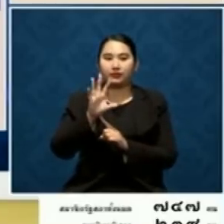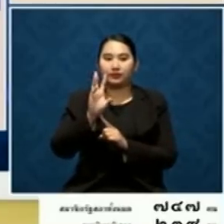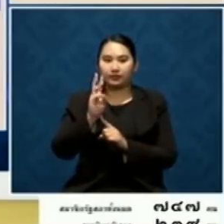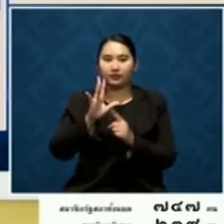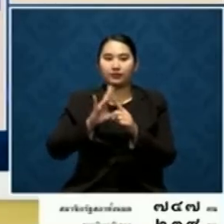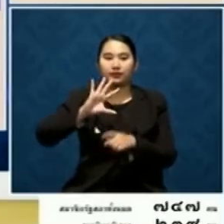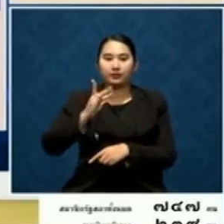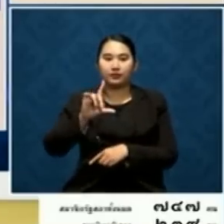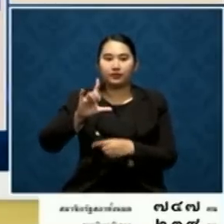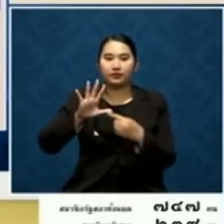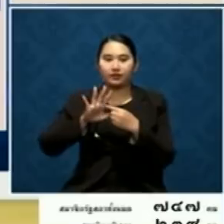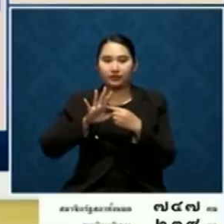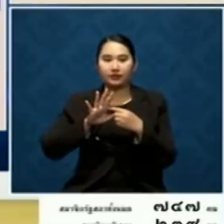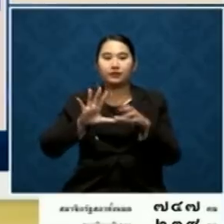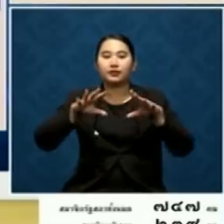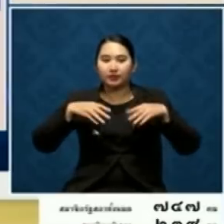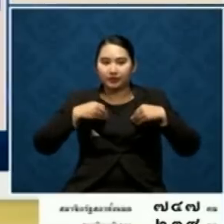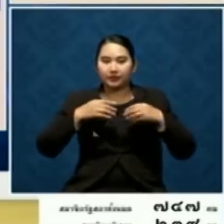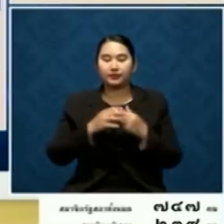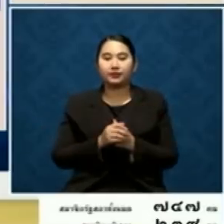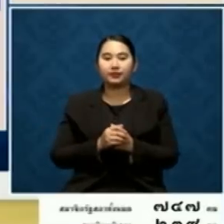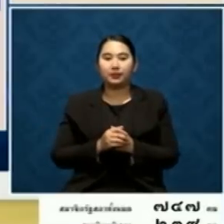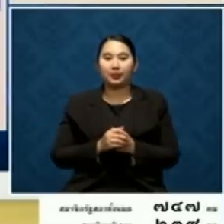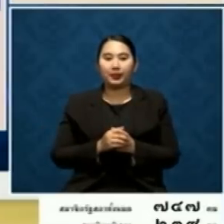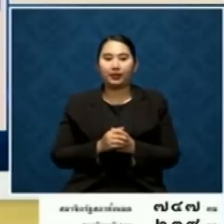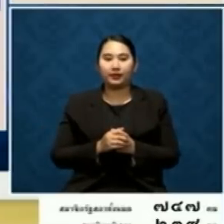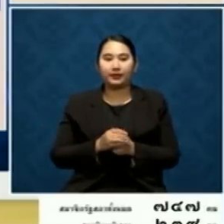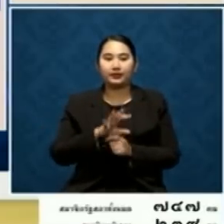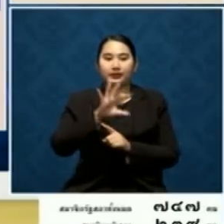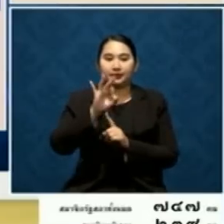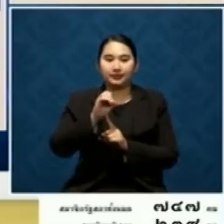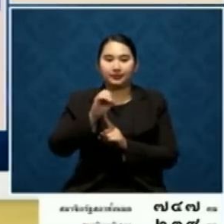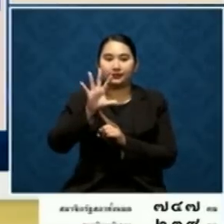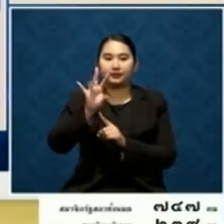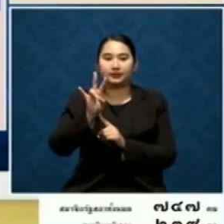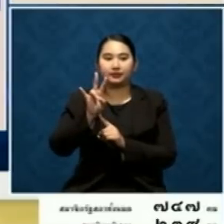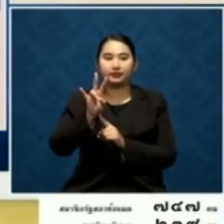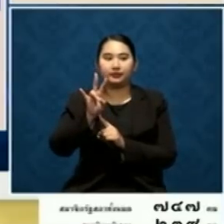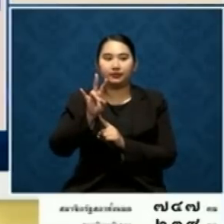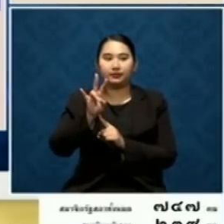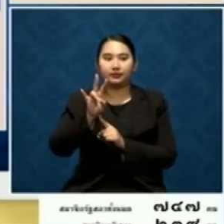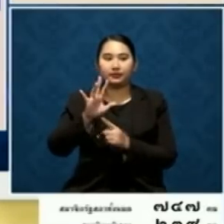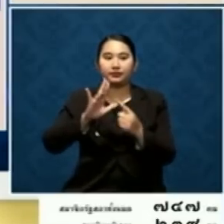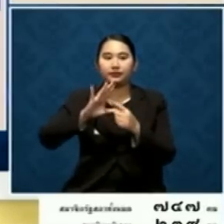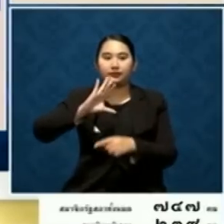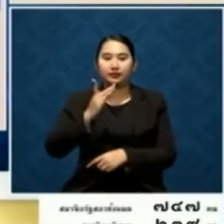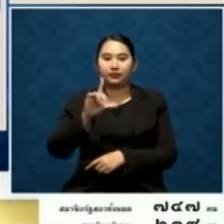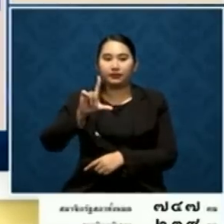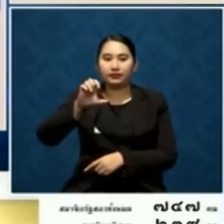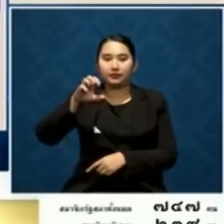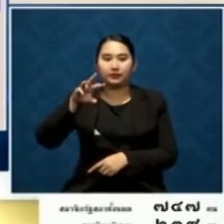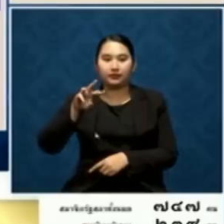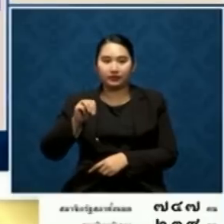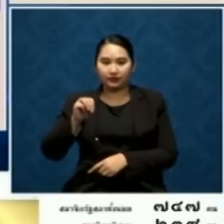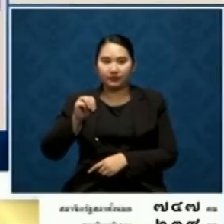นนสวได้มาที่ในส่วนของฝั่งเห็นชอบนะฮะฝั่งสีเขียวเนี่ย19 20เสียงแล้วนะฮะเอ้าถามเลยครับอาจารย์ทั้ง2ท่